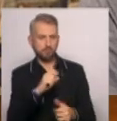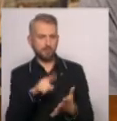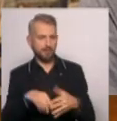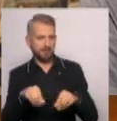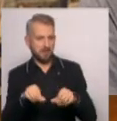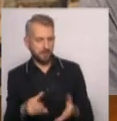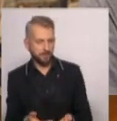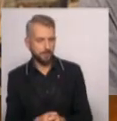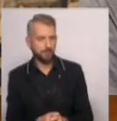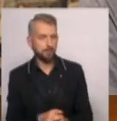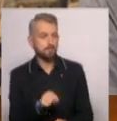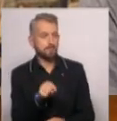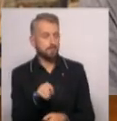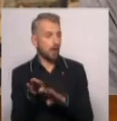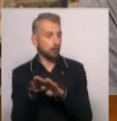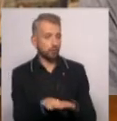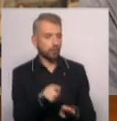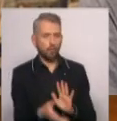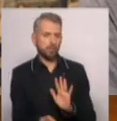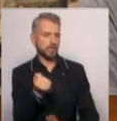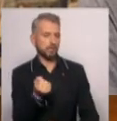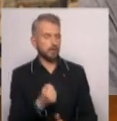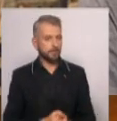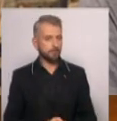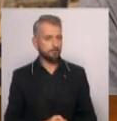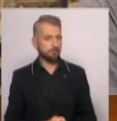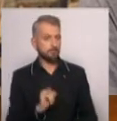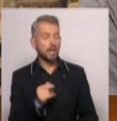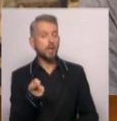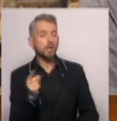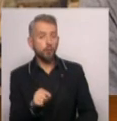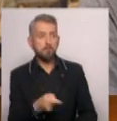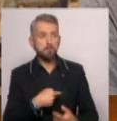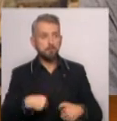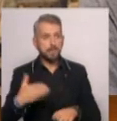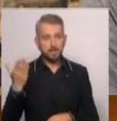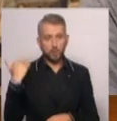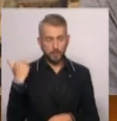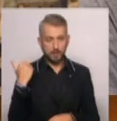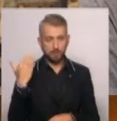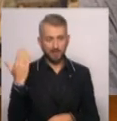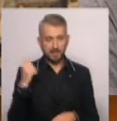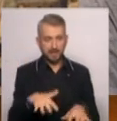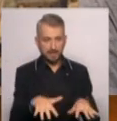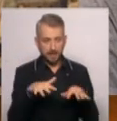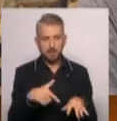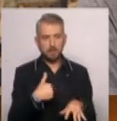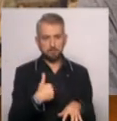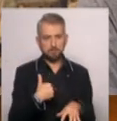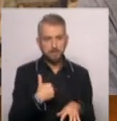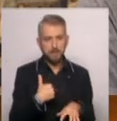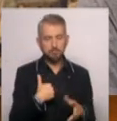яка одноголосно його підтримала. І тому ми тоді, от на тій сесії, ми повелись,